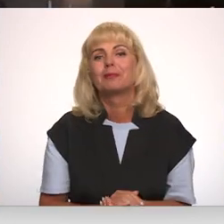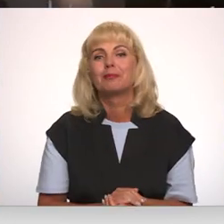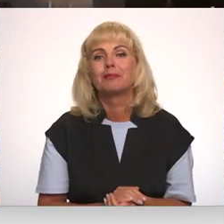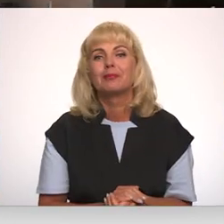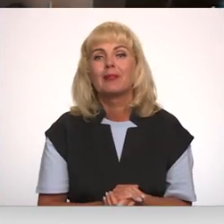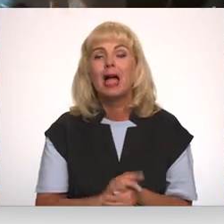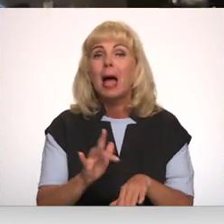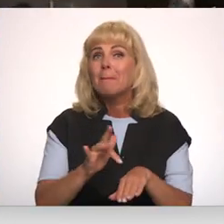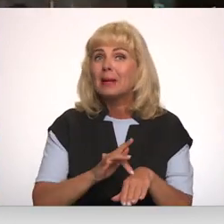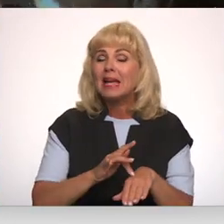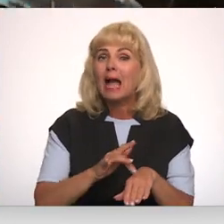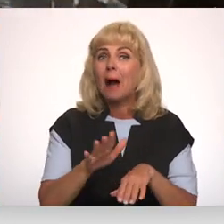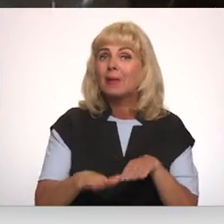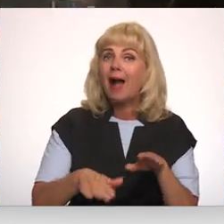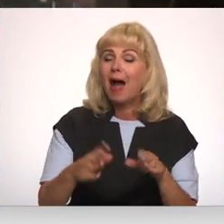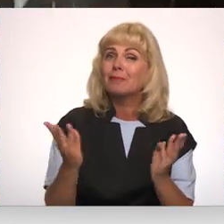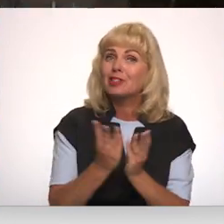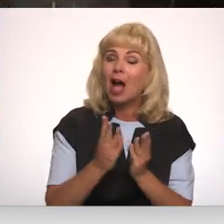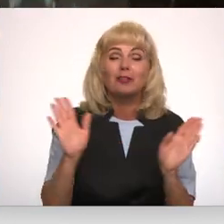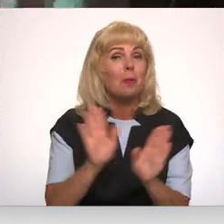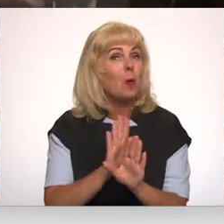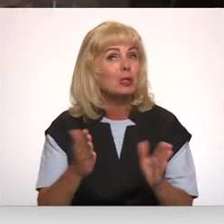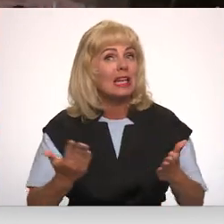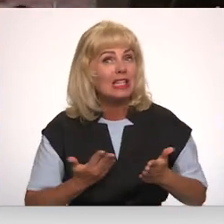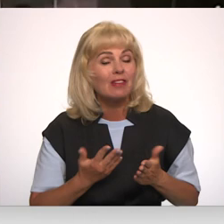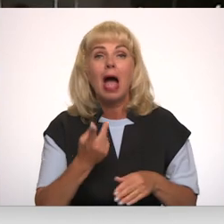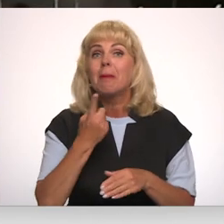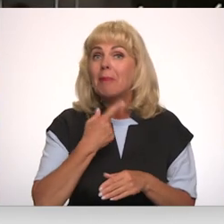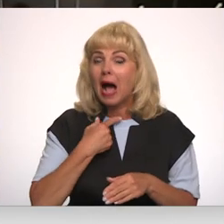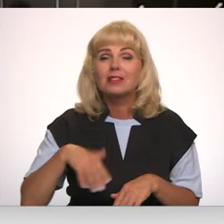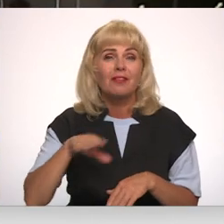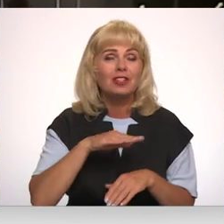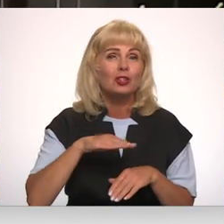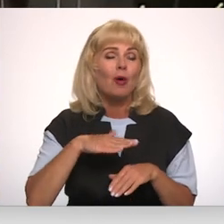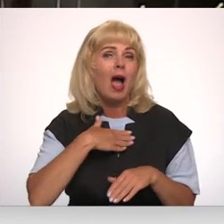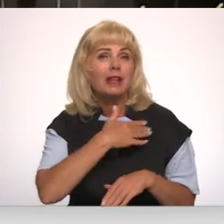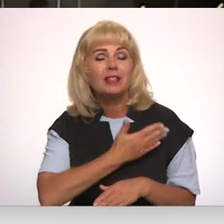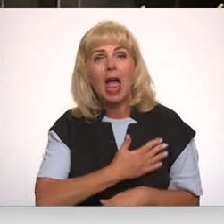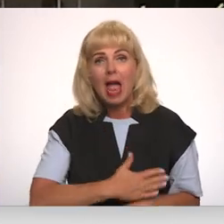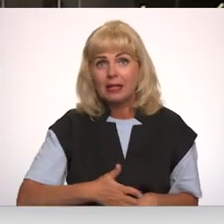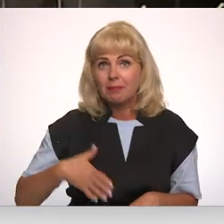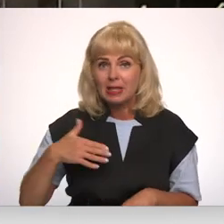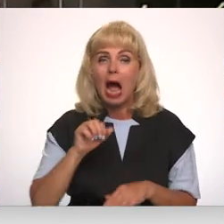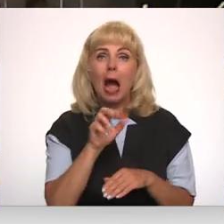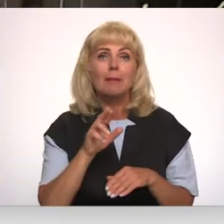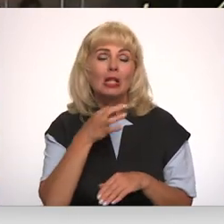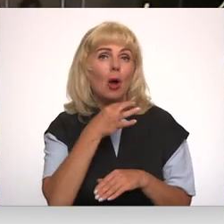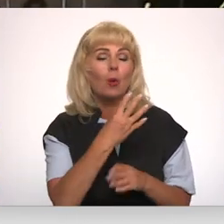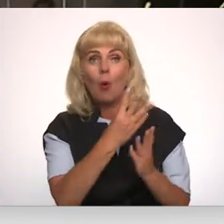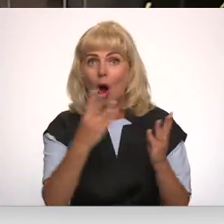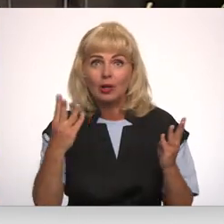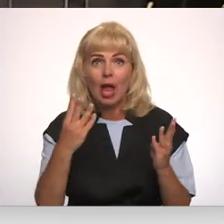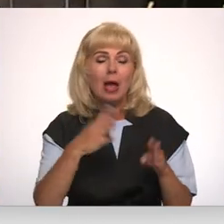Likām kājām uz skatuves, mūziku izdzīvojot ne tikai ar balsi, bet visu ķermeni, kora Anima dziedātāja vakar piepildīja